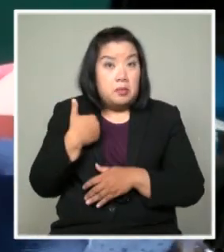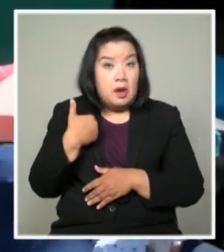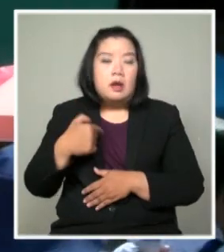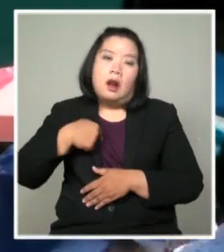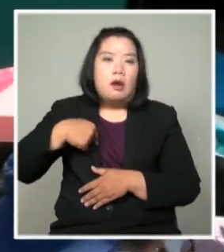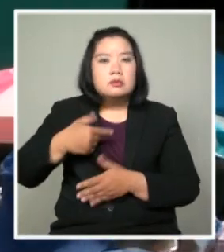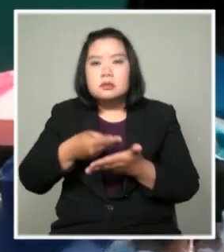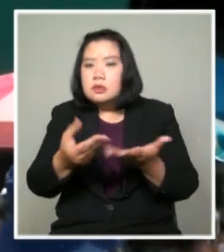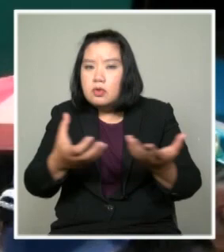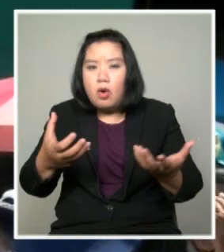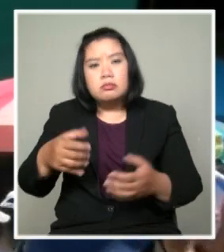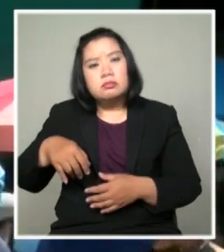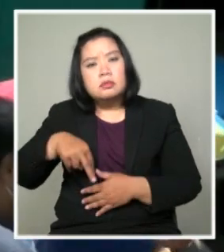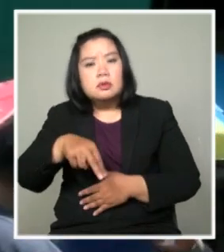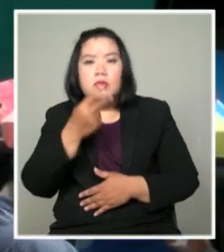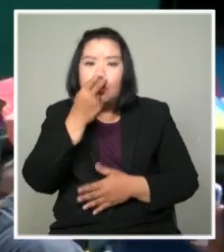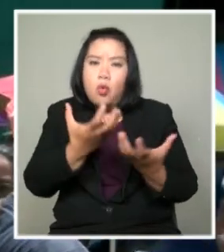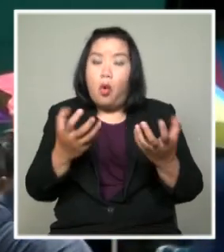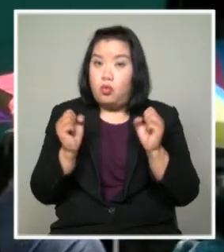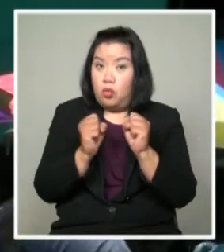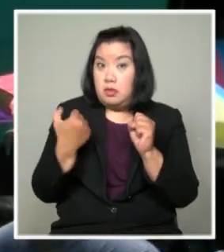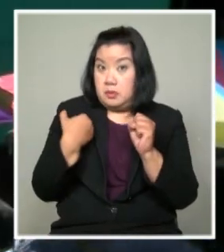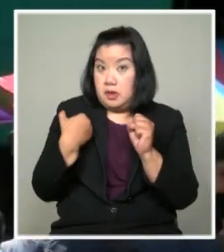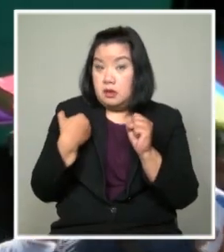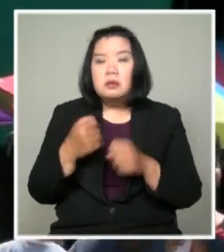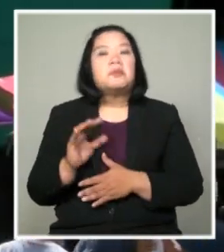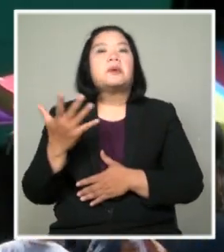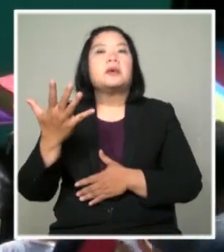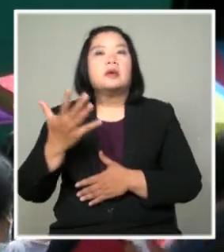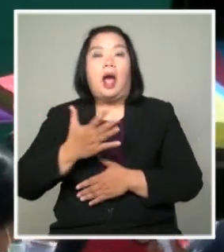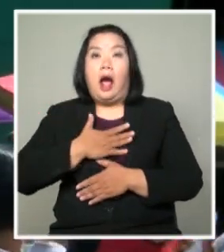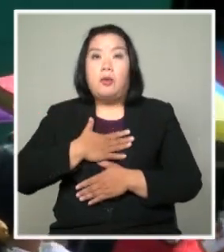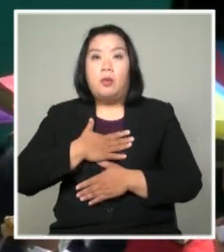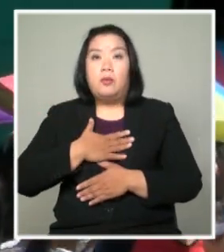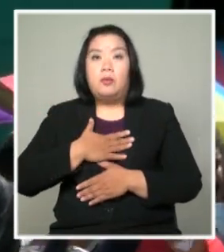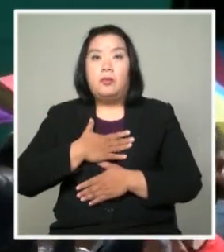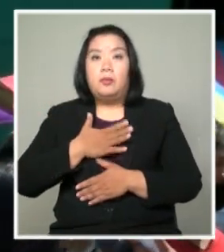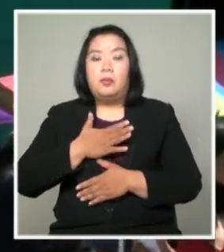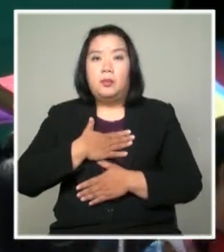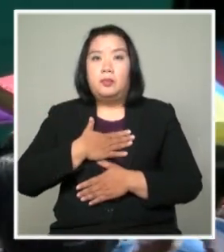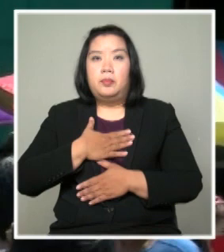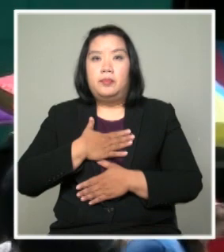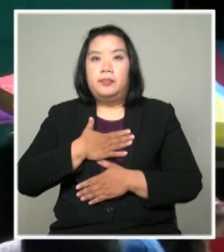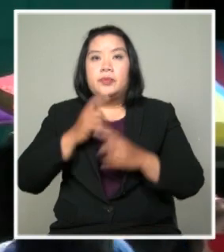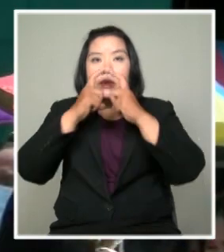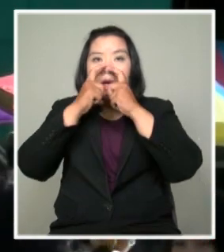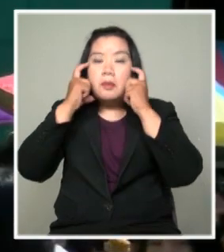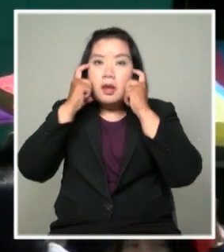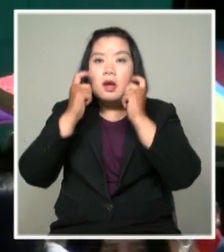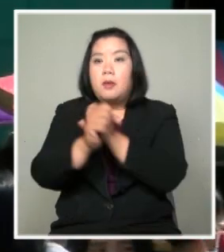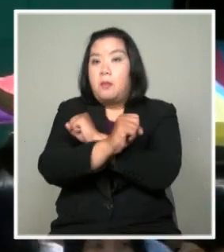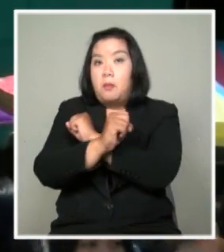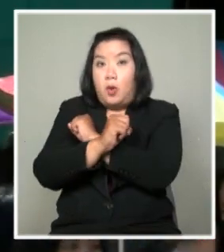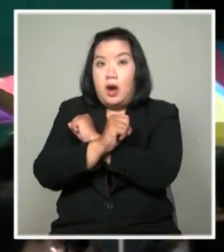ในพื้นที่มหาชัยสุขาพรอะไรเงี้ย ก็ไม่นะฮะถ้าเรารู้สึกว่าถ้าเราแบบว่าใส่แมสป้องกันตัวเองอย่างเ